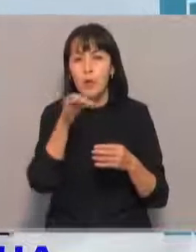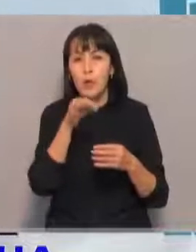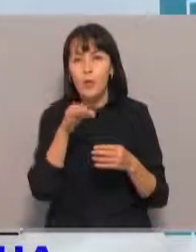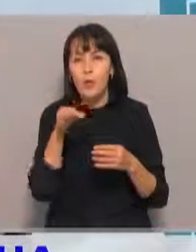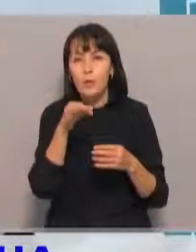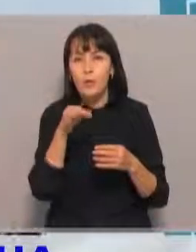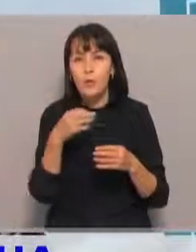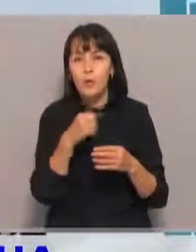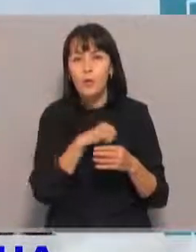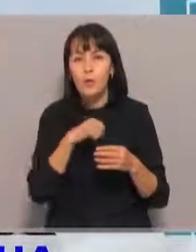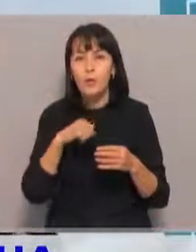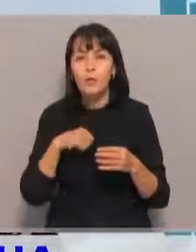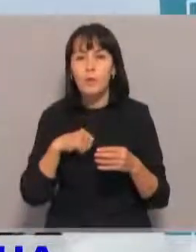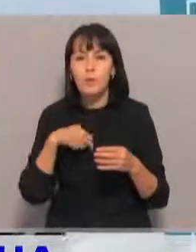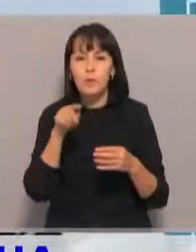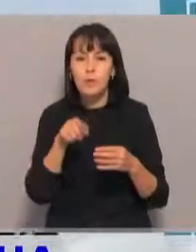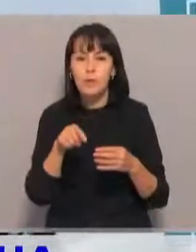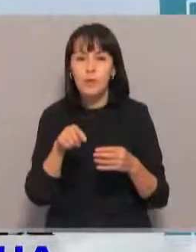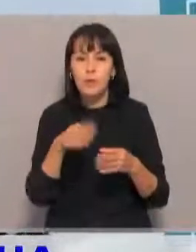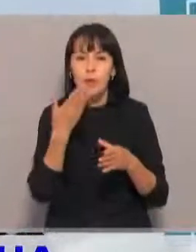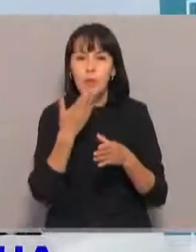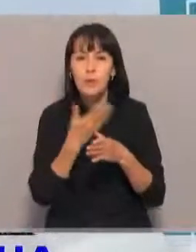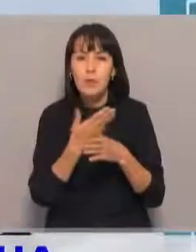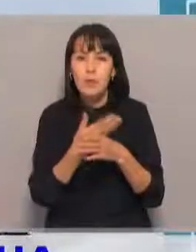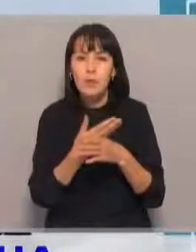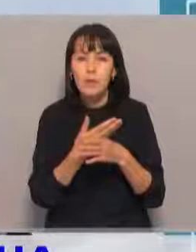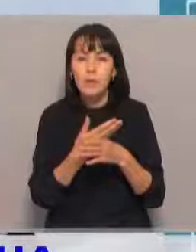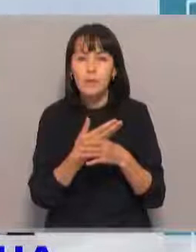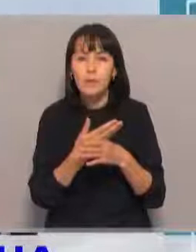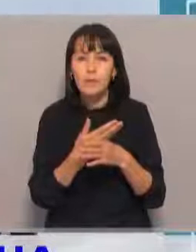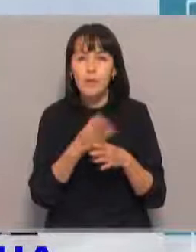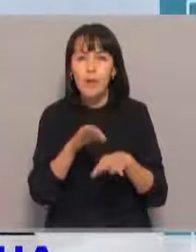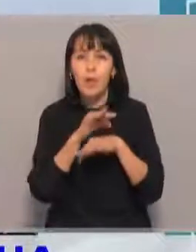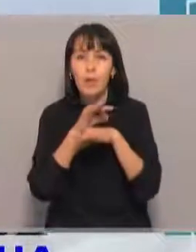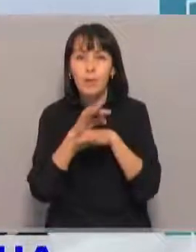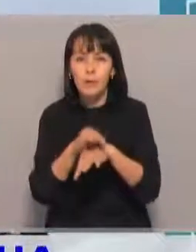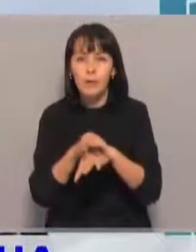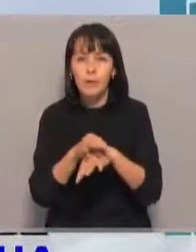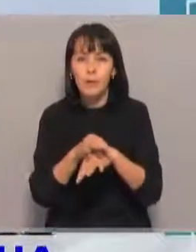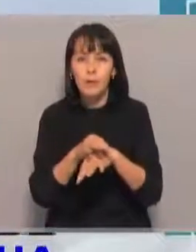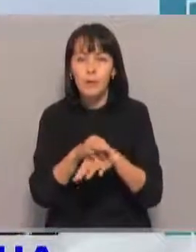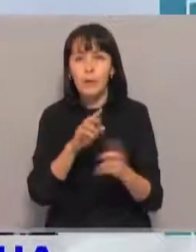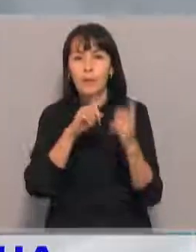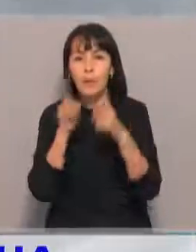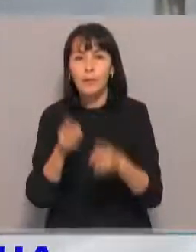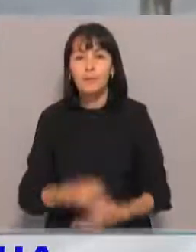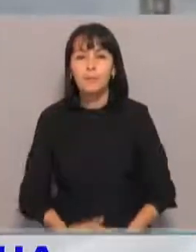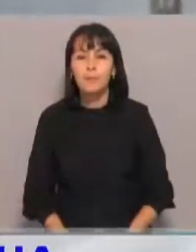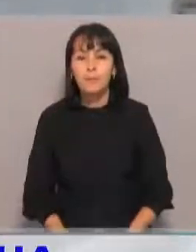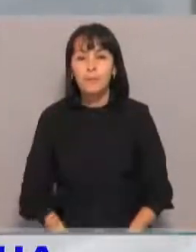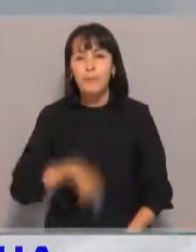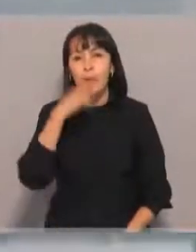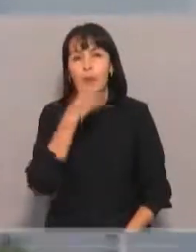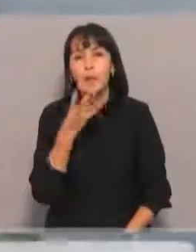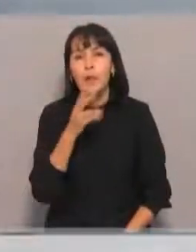өңірге өзім жаңдағы сол жәрдем көрсету көмекті алып кетейін деп өзім жеке басыммен барайын деп отырмын. Айта